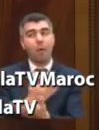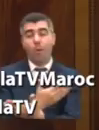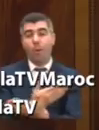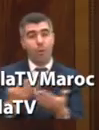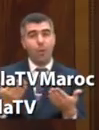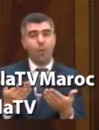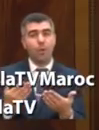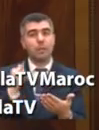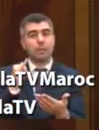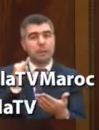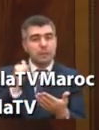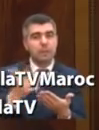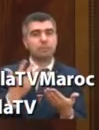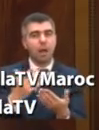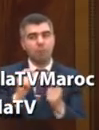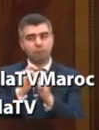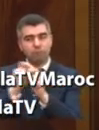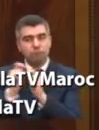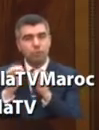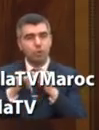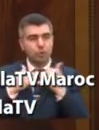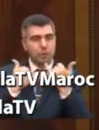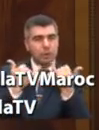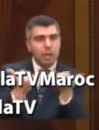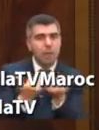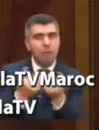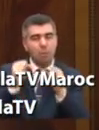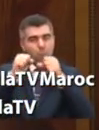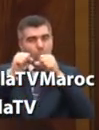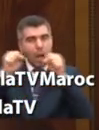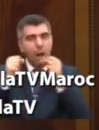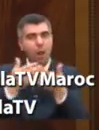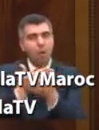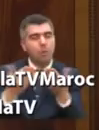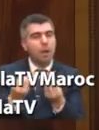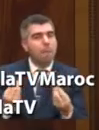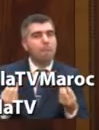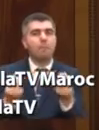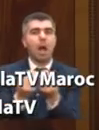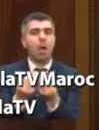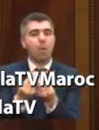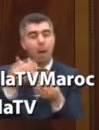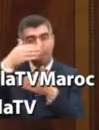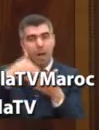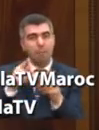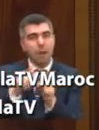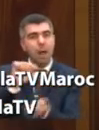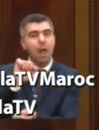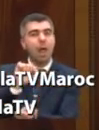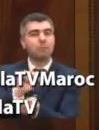المحطات والاستحقاقات والمجهود الإنساني المتنوع الموجه لفائدة الشعب الفلسطيني القابع تحت